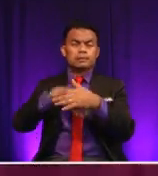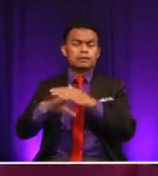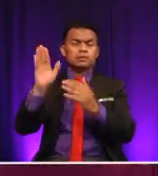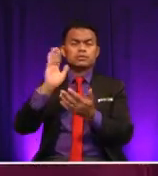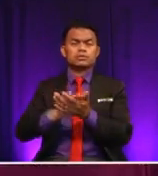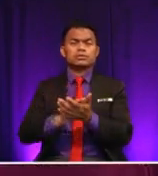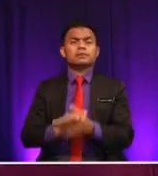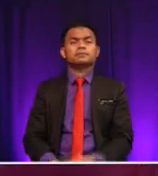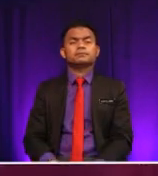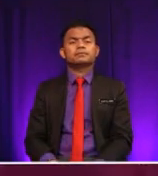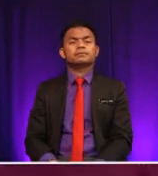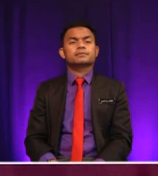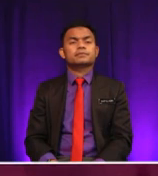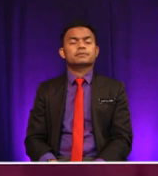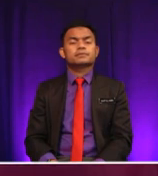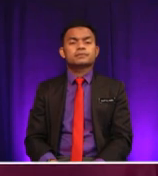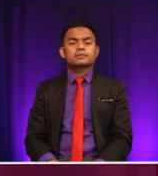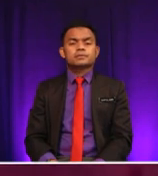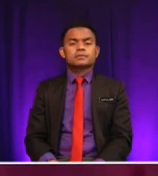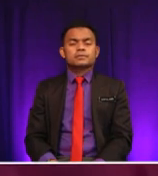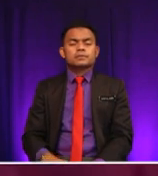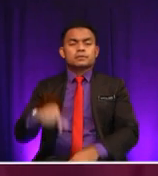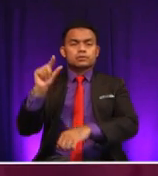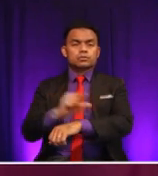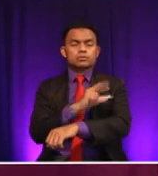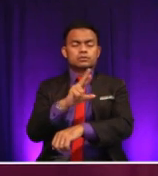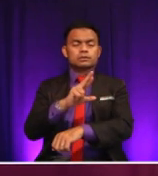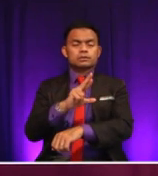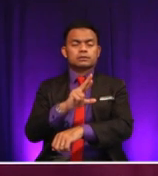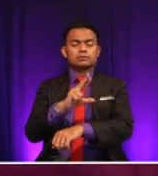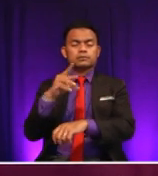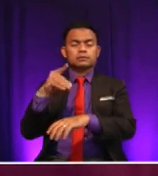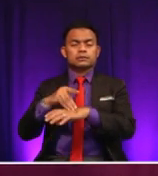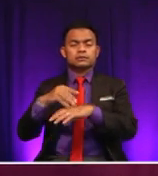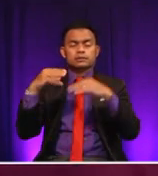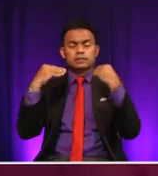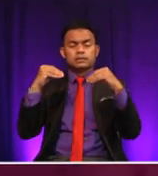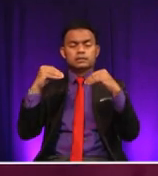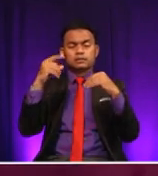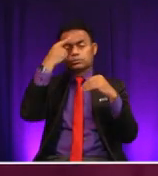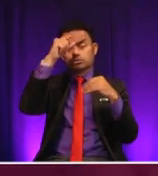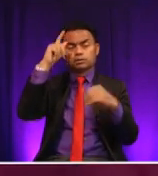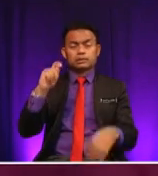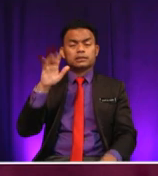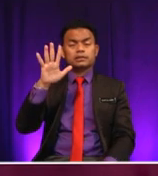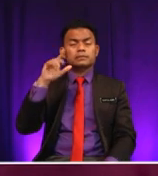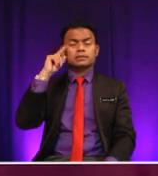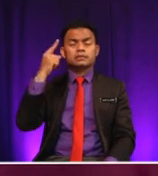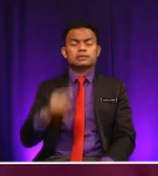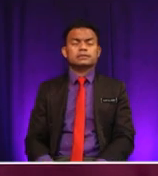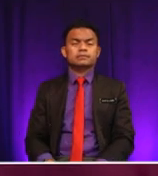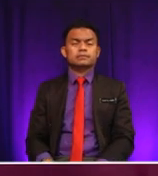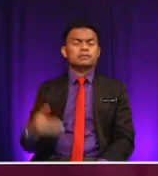hanya diajar di tingkat salimo saat haji ada empat yaitu pantun